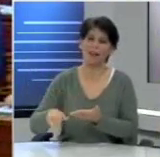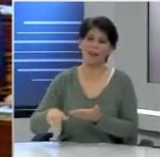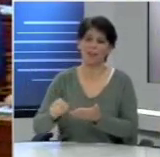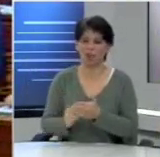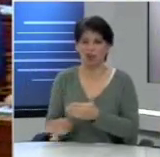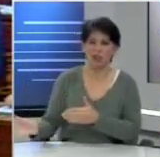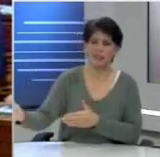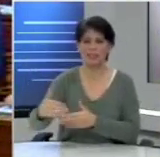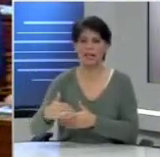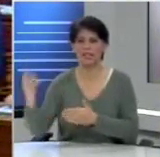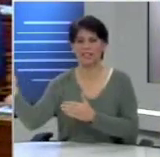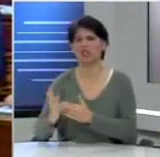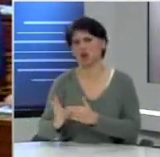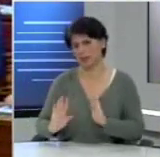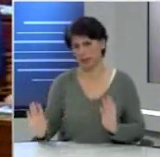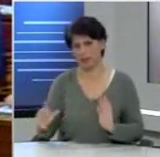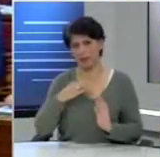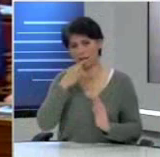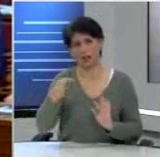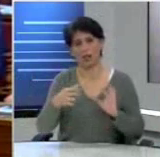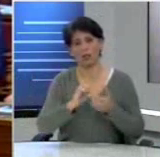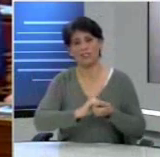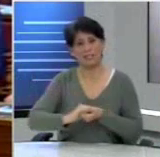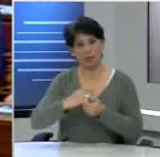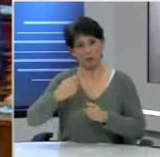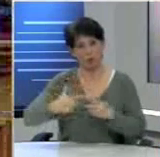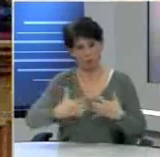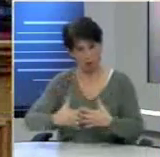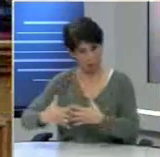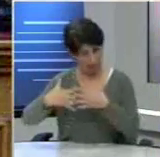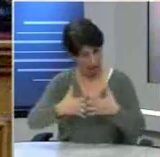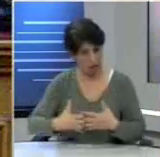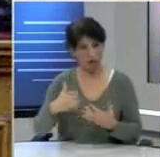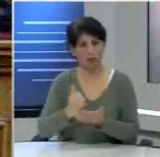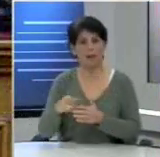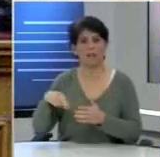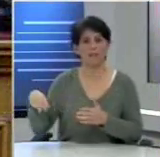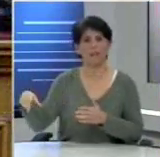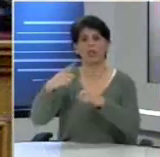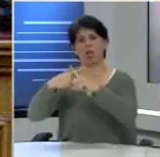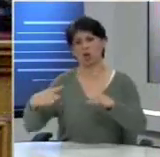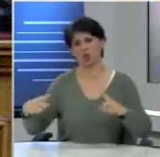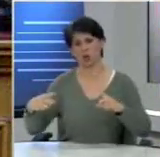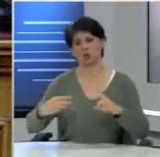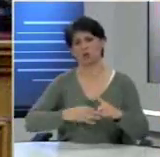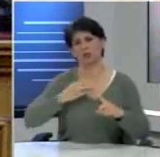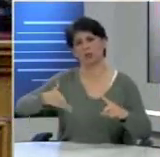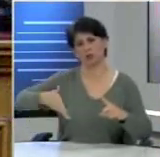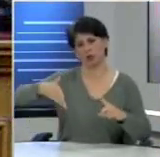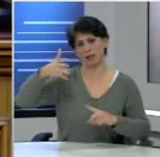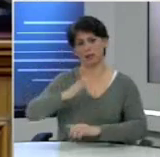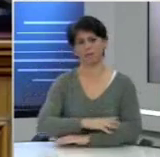Τρόικα. Και αναφέρομαι στον Σύνδεσμο Ελλήνων Βιομηχάνων και στους φίλους και χορηγούς του κυρίου